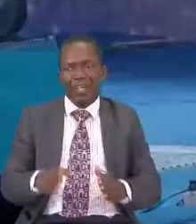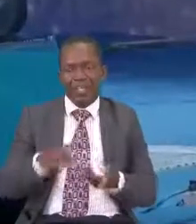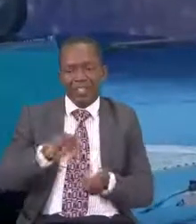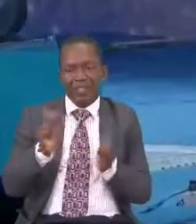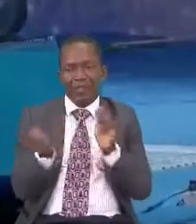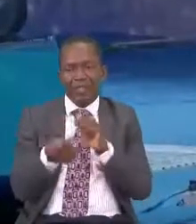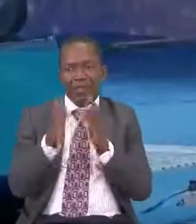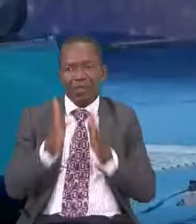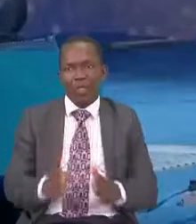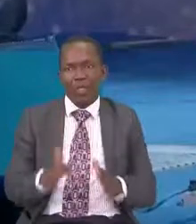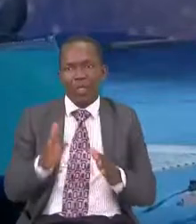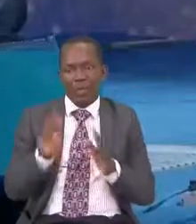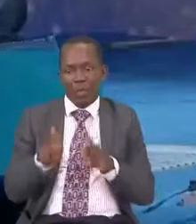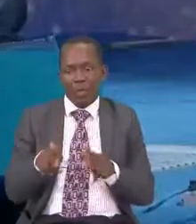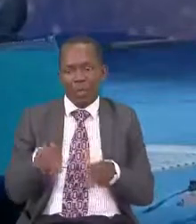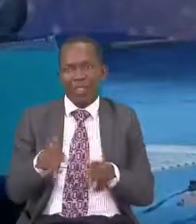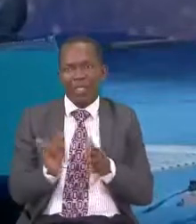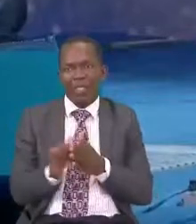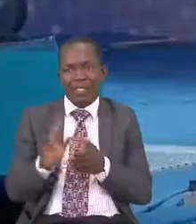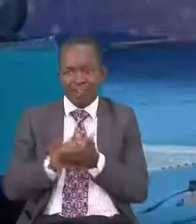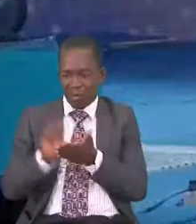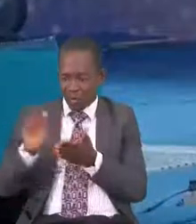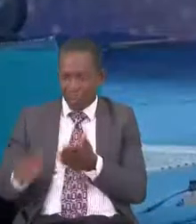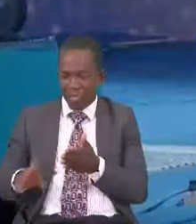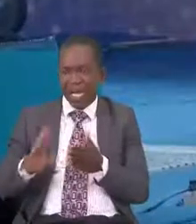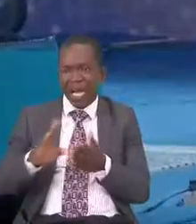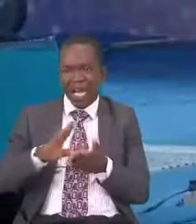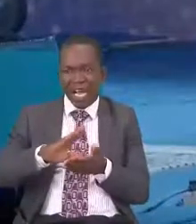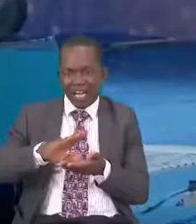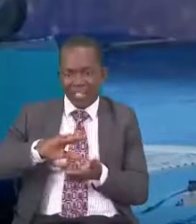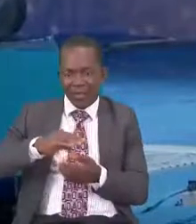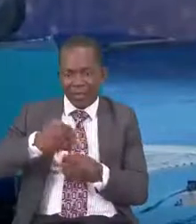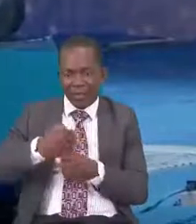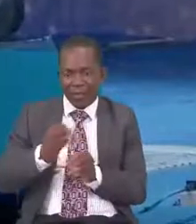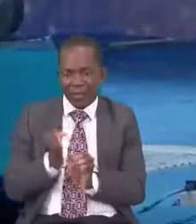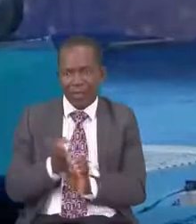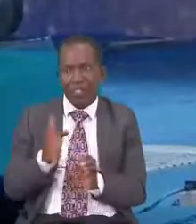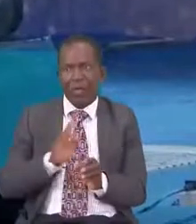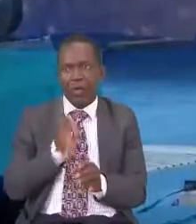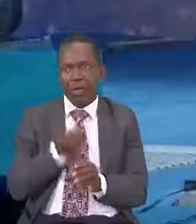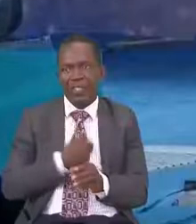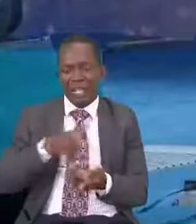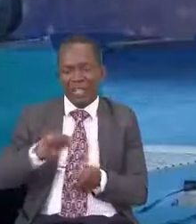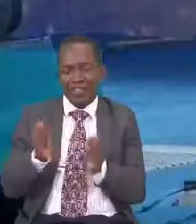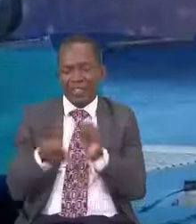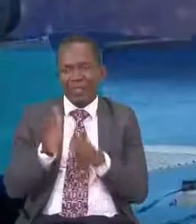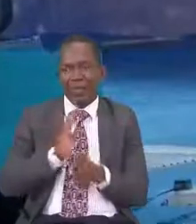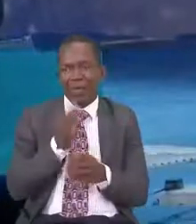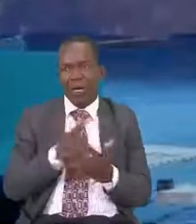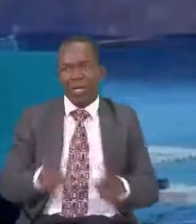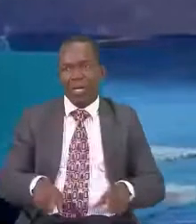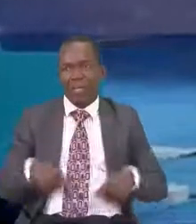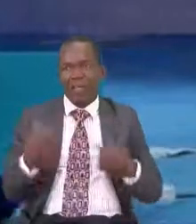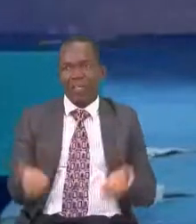Transformateur, celui qui transforme notre vie, qui nous prend et nous remoule, il transforme notre vie. Le